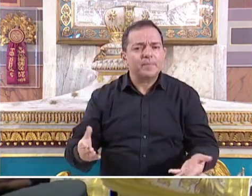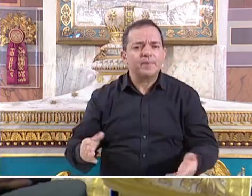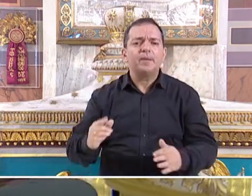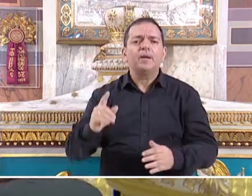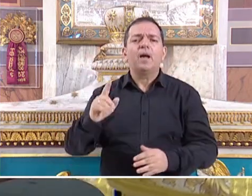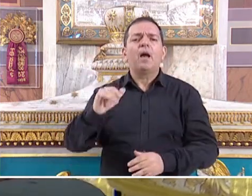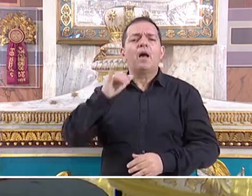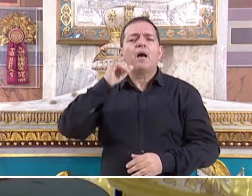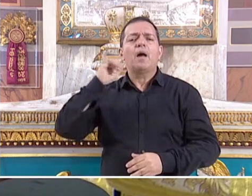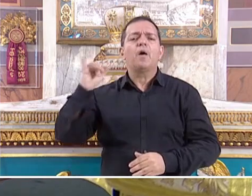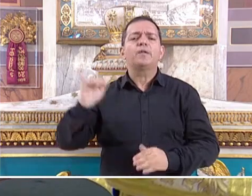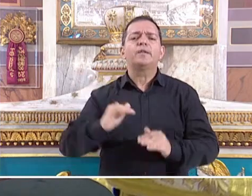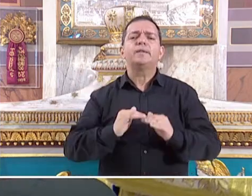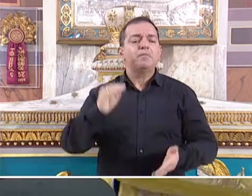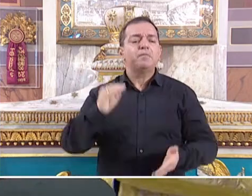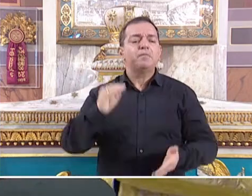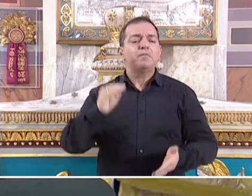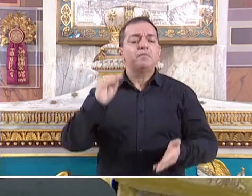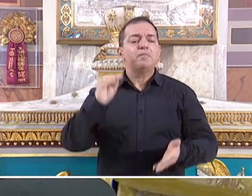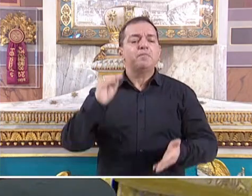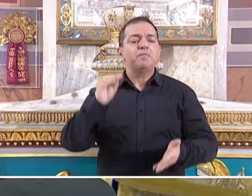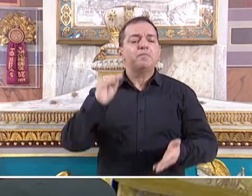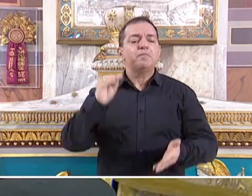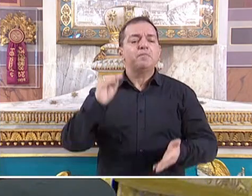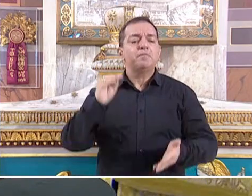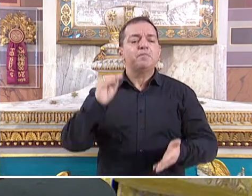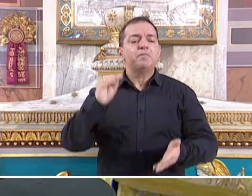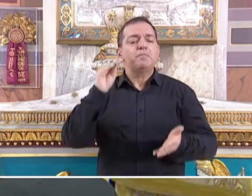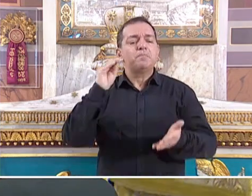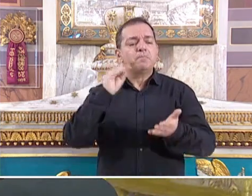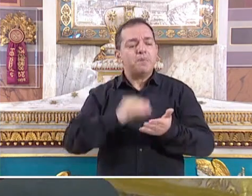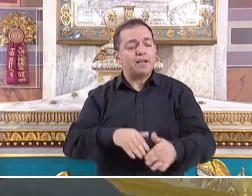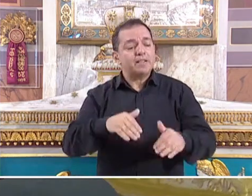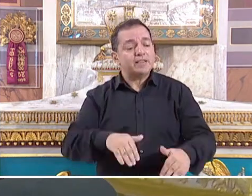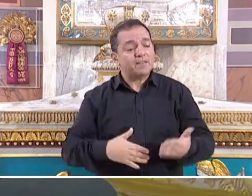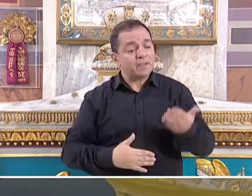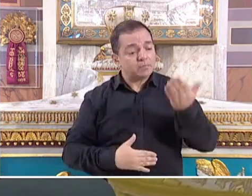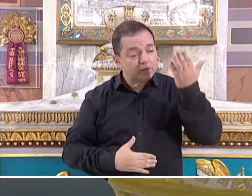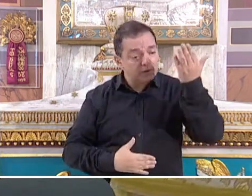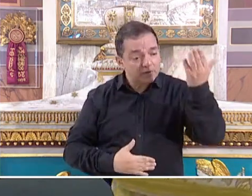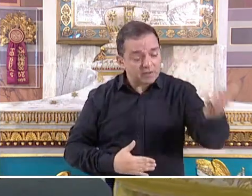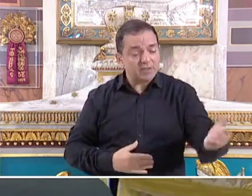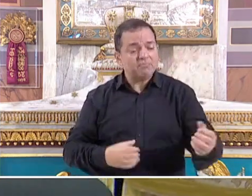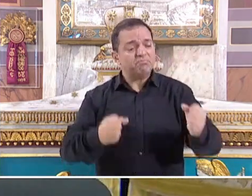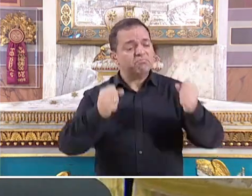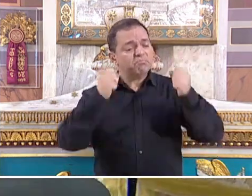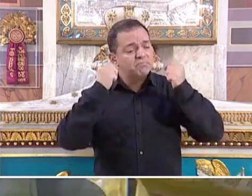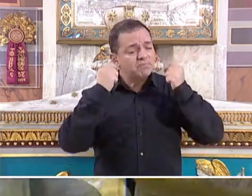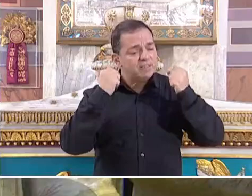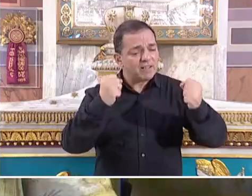ηρεμία ατυχής μας. Και πάλι, σεβασμιότατέ μου, να ζήσεις